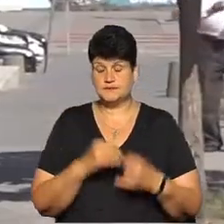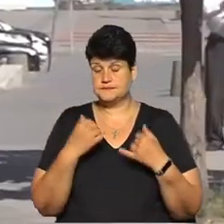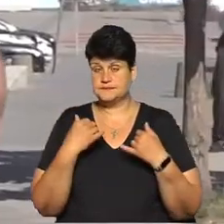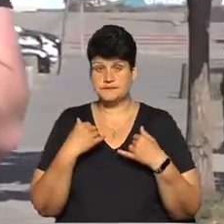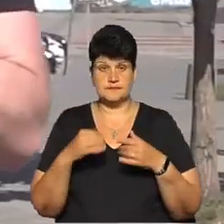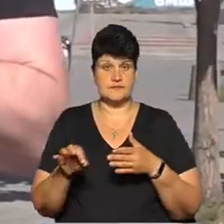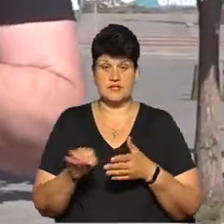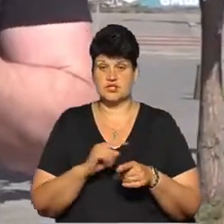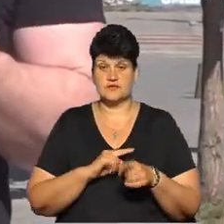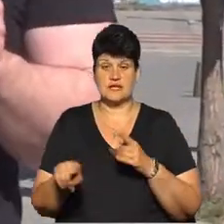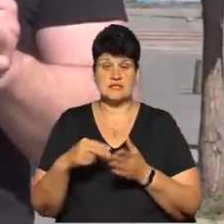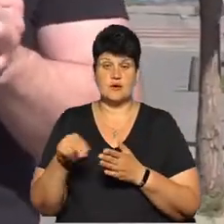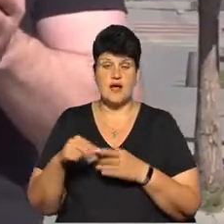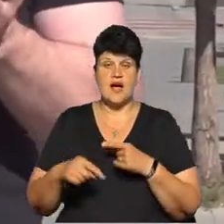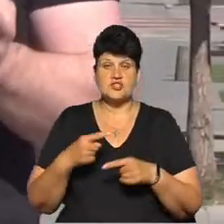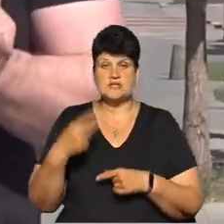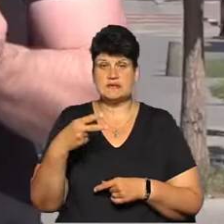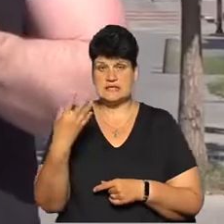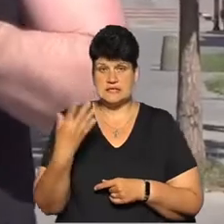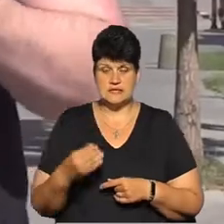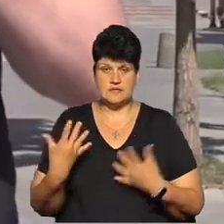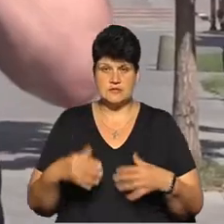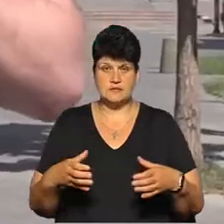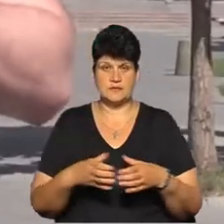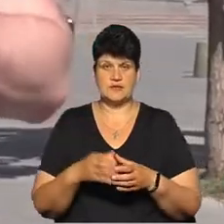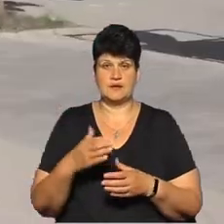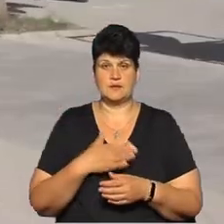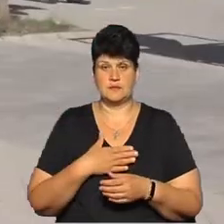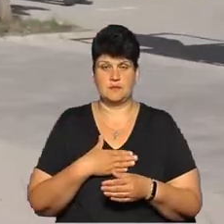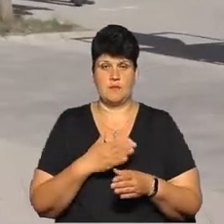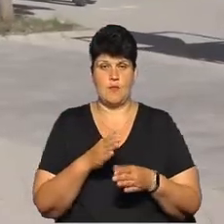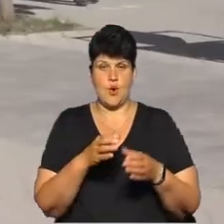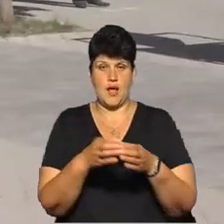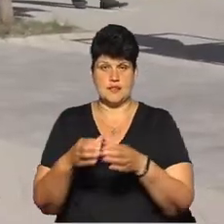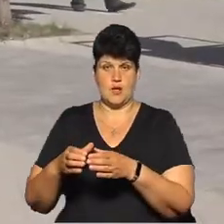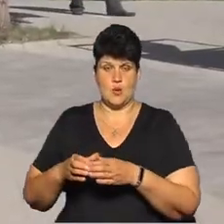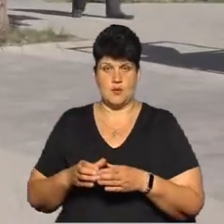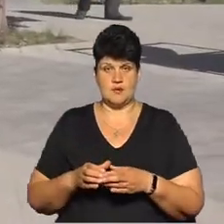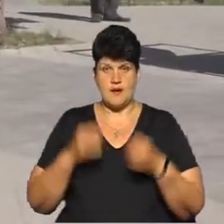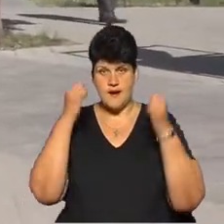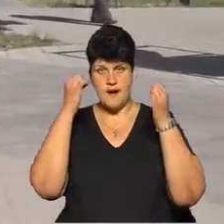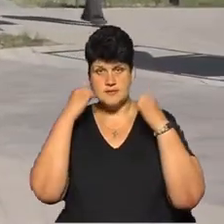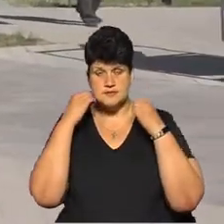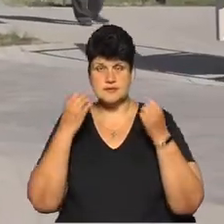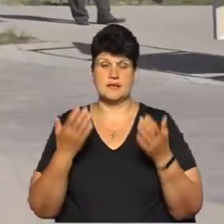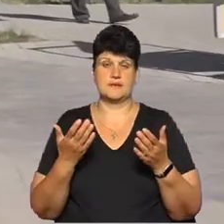а потім через 20 днів ми вже сформувались, ми діємо конкретно по категоріях. Це каски, це